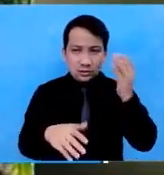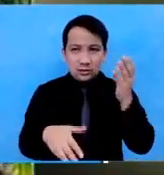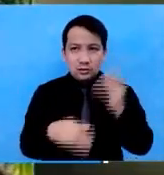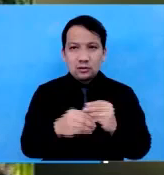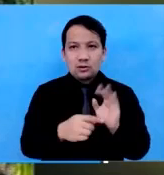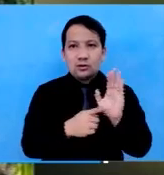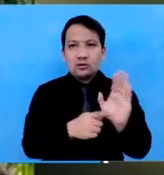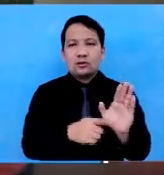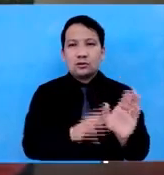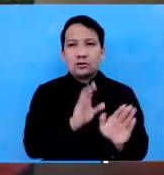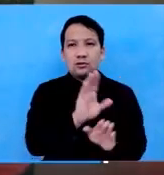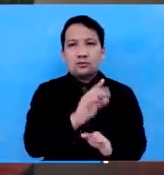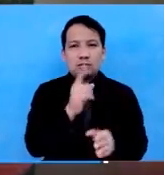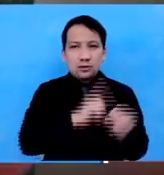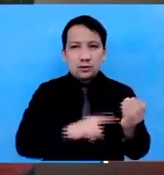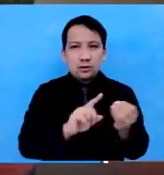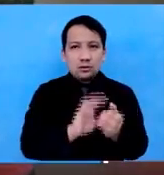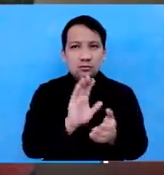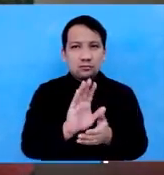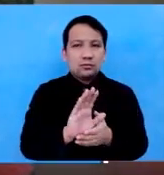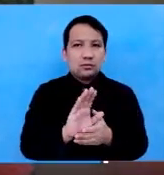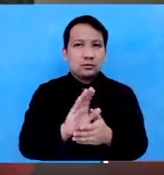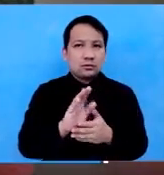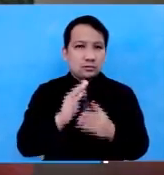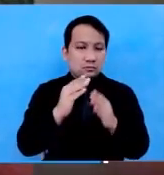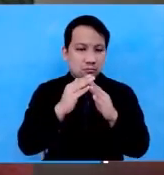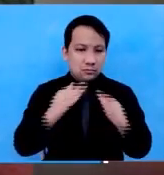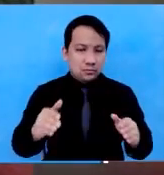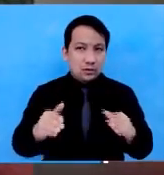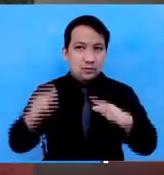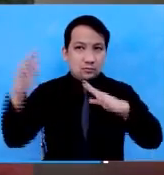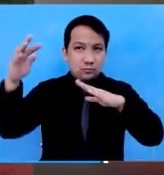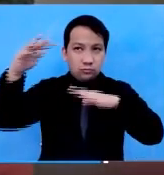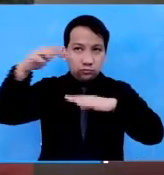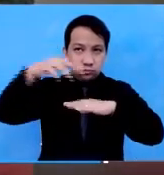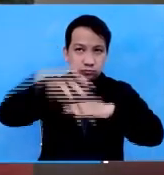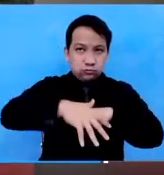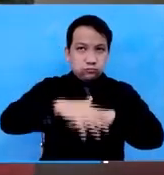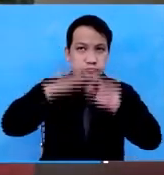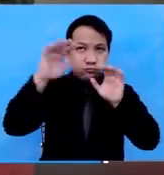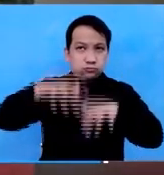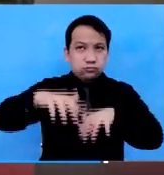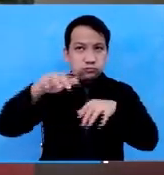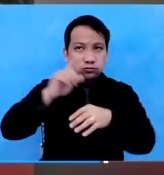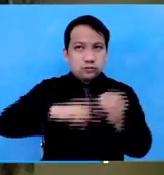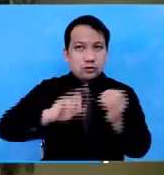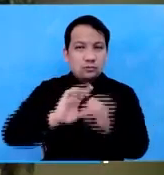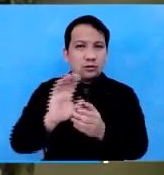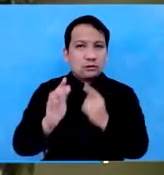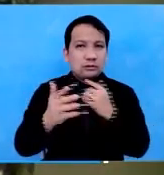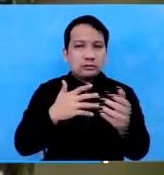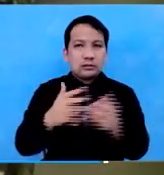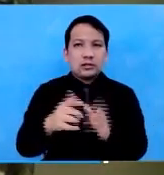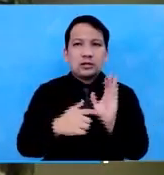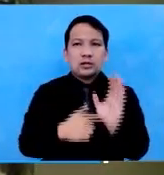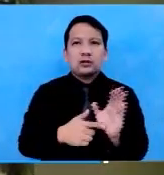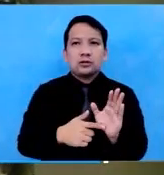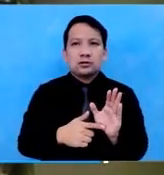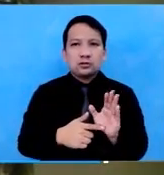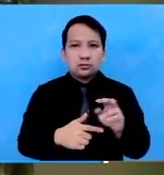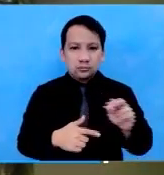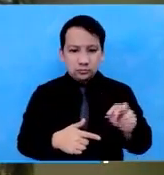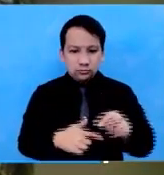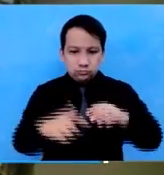ang biktima sa bahay ng kanyang kapatid para makisilong dahil sa lakas ng ulan. Pero bigla lang gumuho ang lupa. Hindi